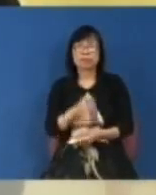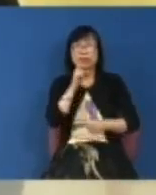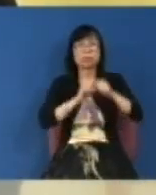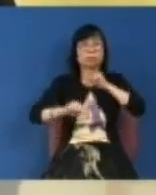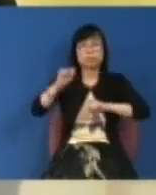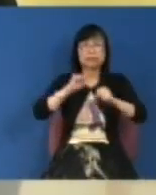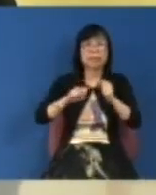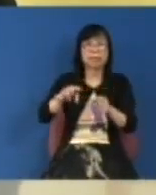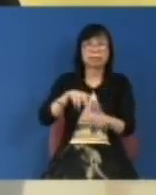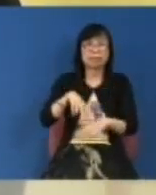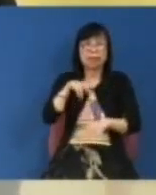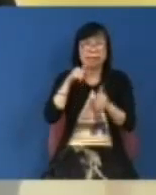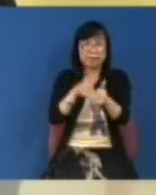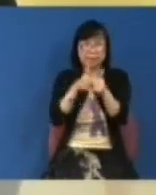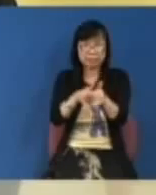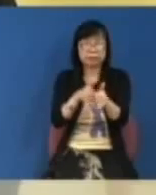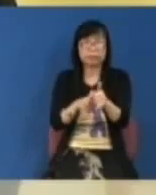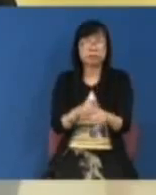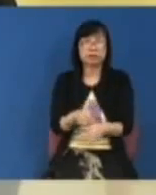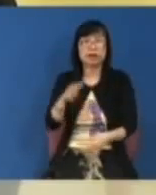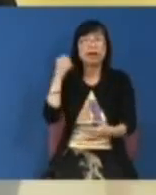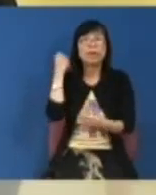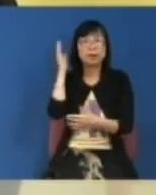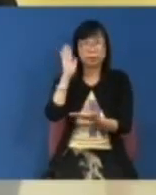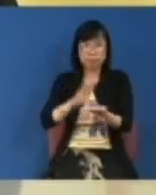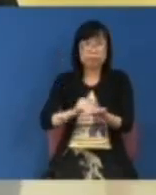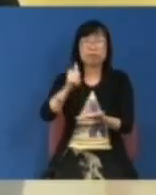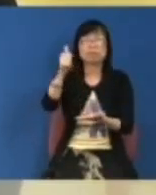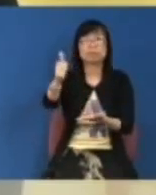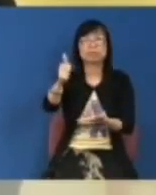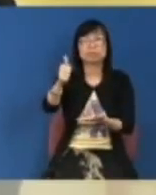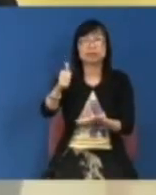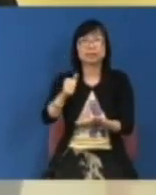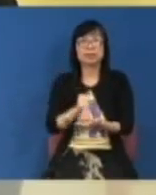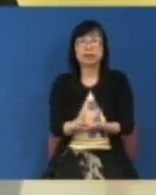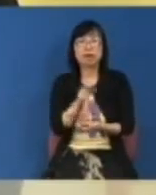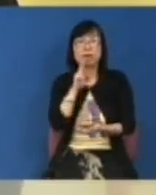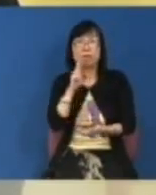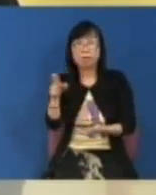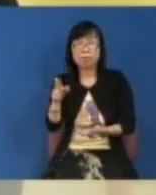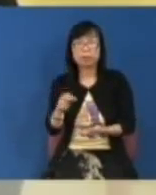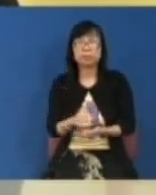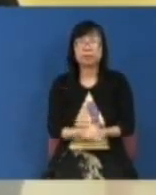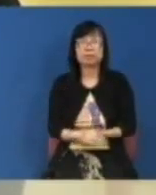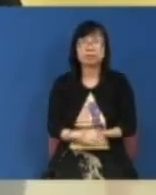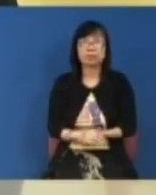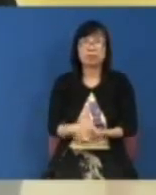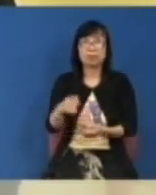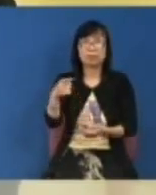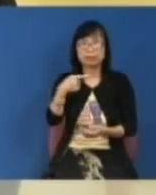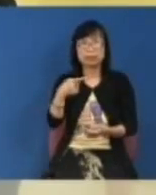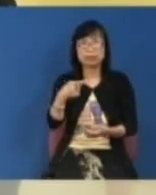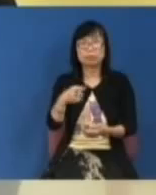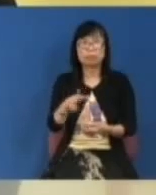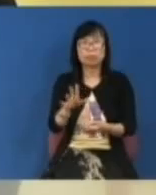跟住人的政策去走，贊成外判，仲諗埋條橋，一筆個撥款去害社